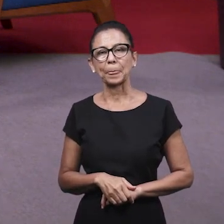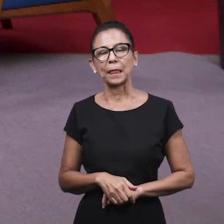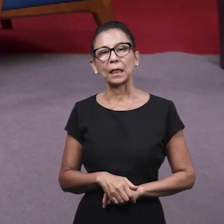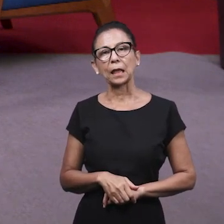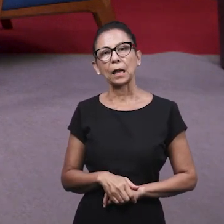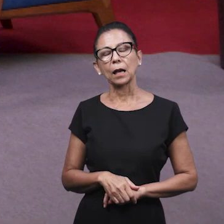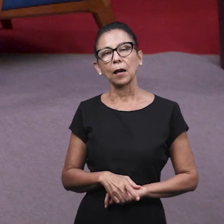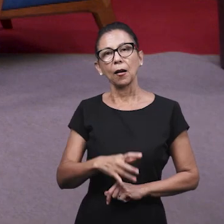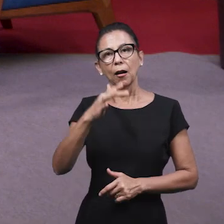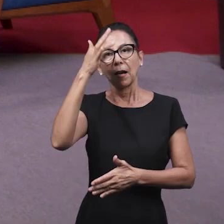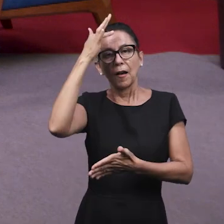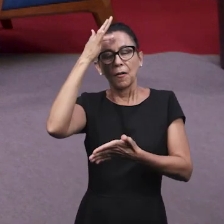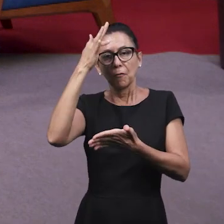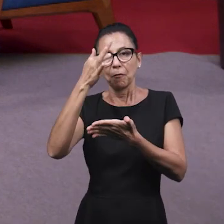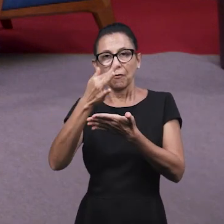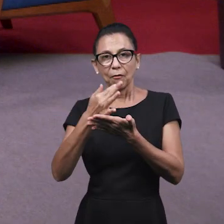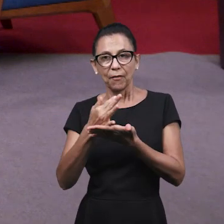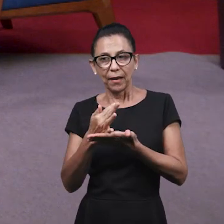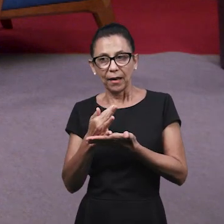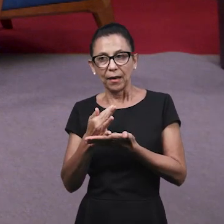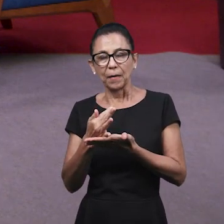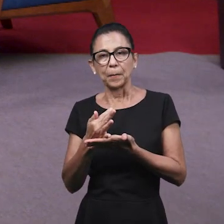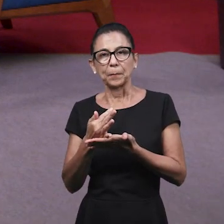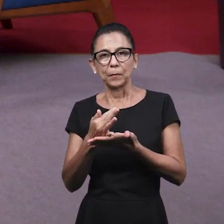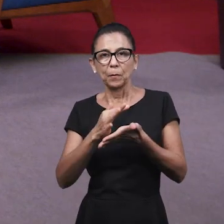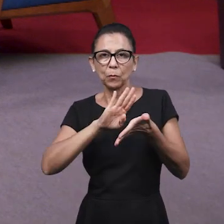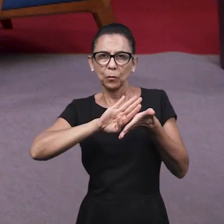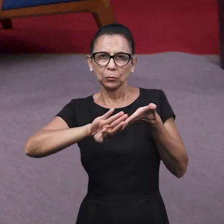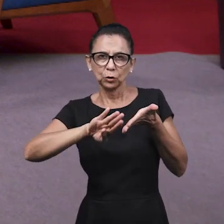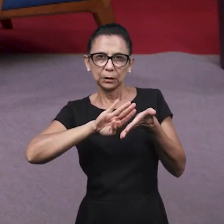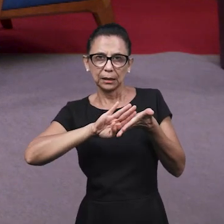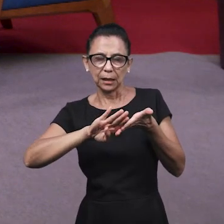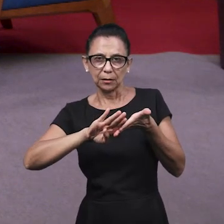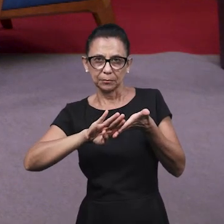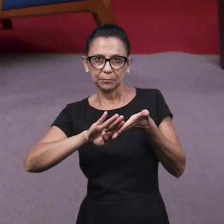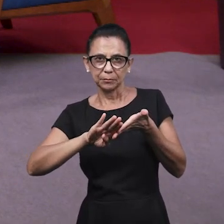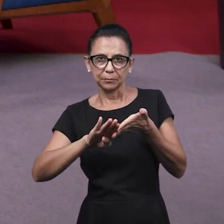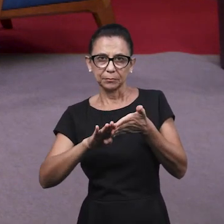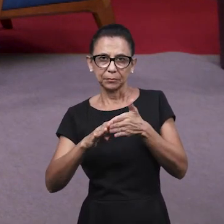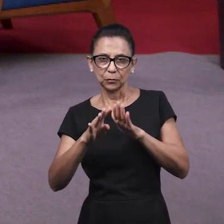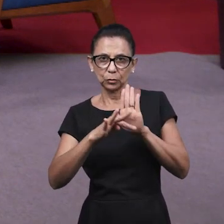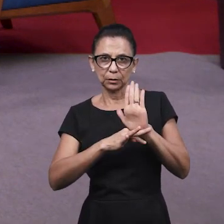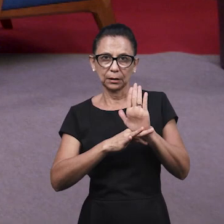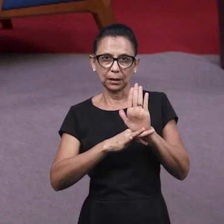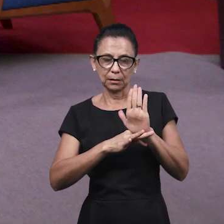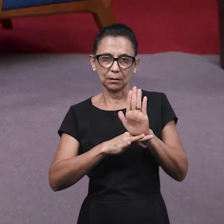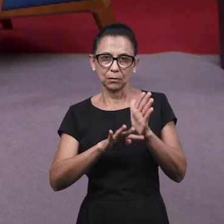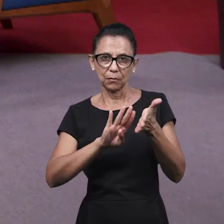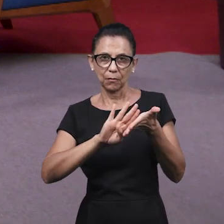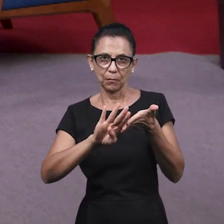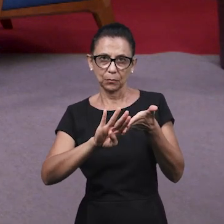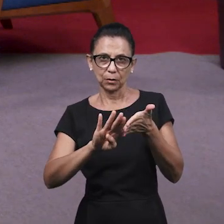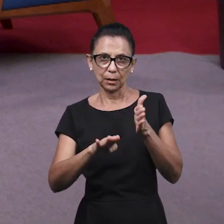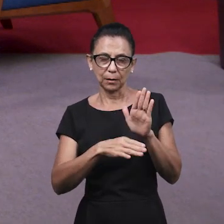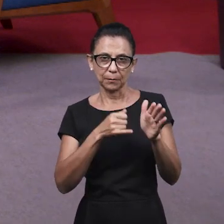on va enlever la foi. Parce qu'Abraham est considéré le père de la foi, n'est-ce pas?